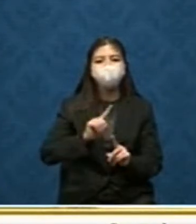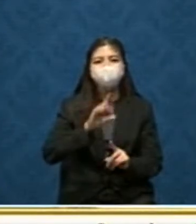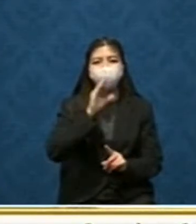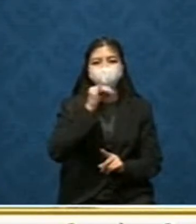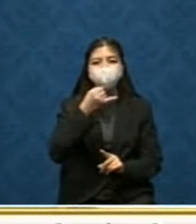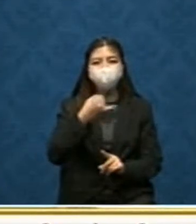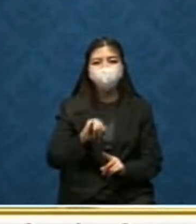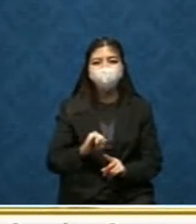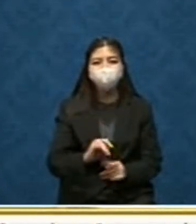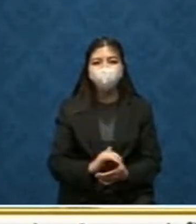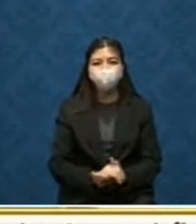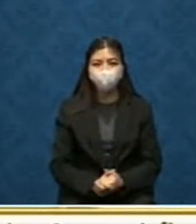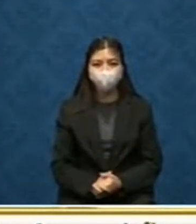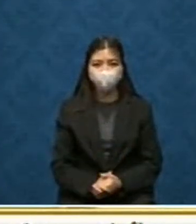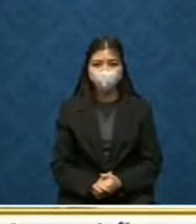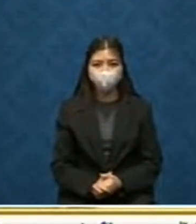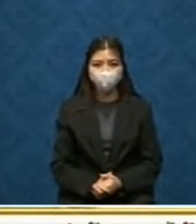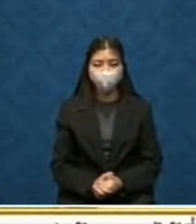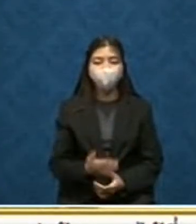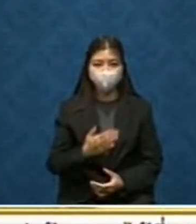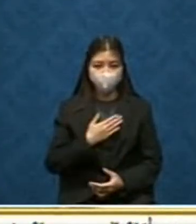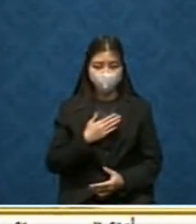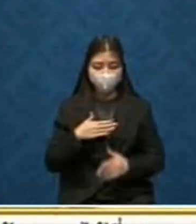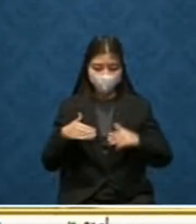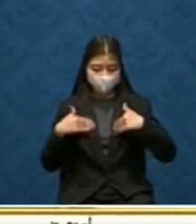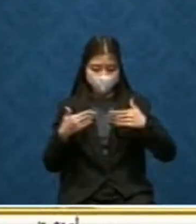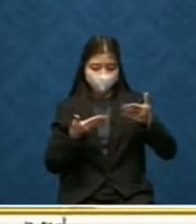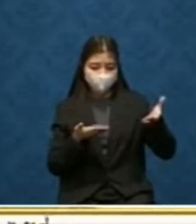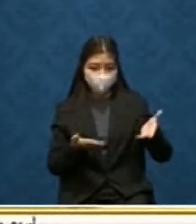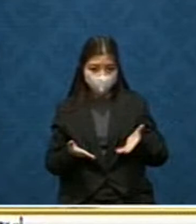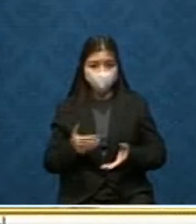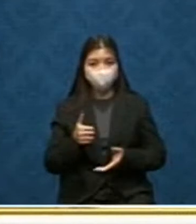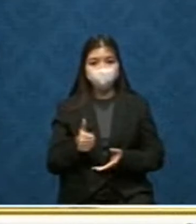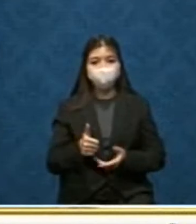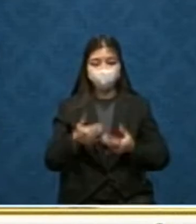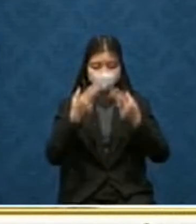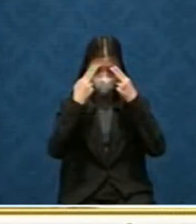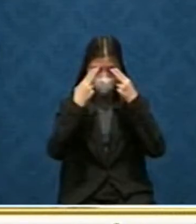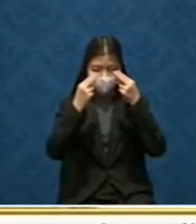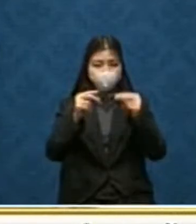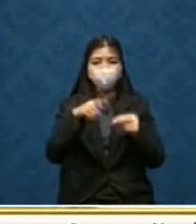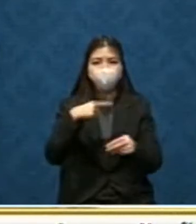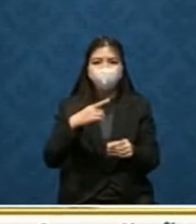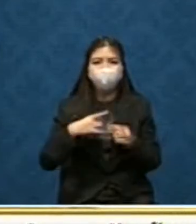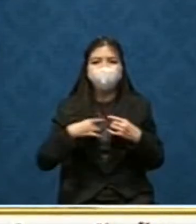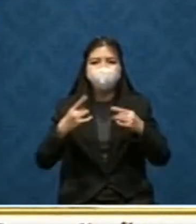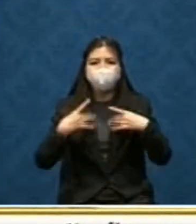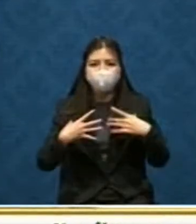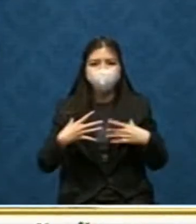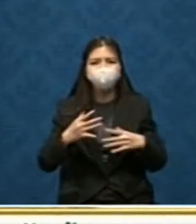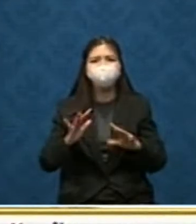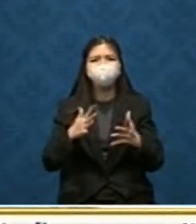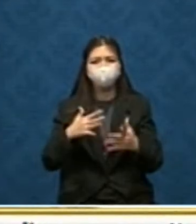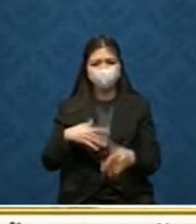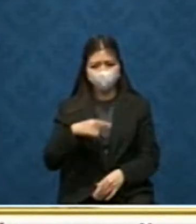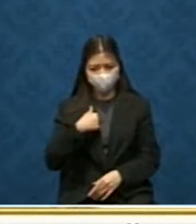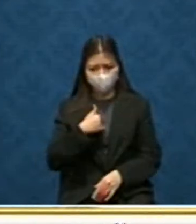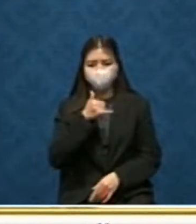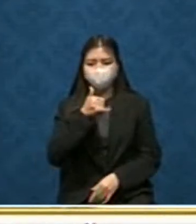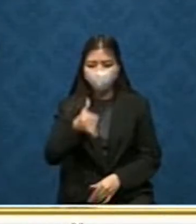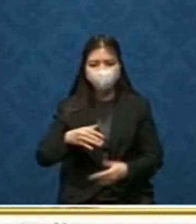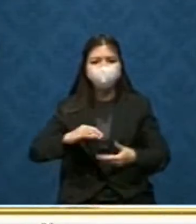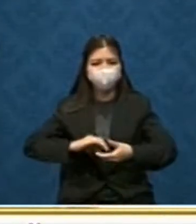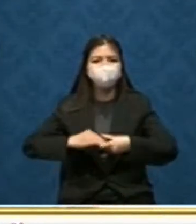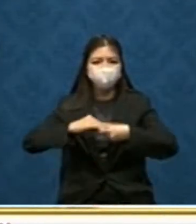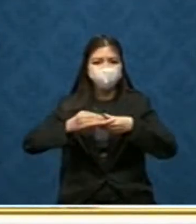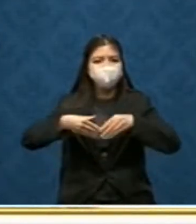ิดเราได้รบการตอบรบบนวิธีโรคนายกก็พูด ใครเกรียดผม ผมไป เขาก็ตอนลับ จบไม้ จบม